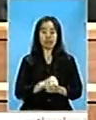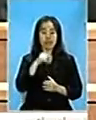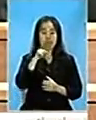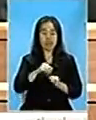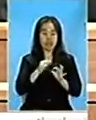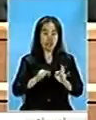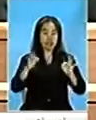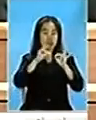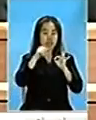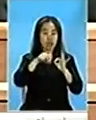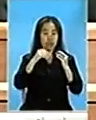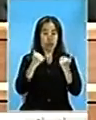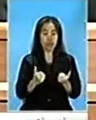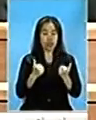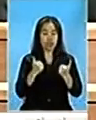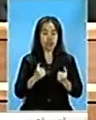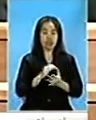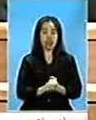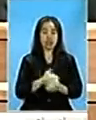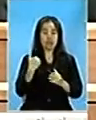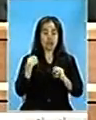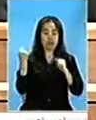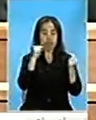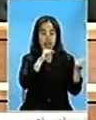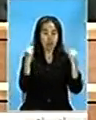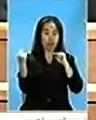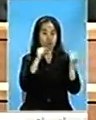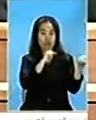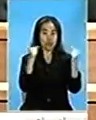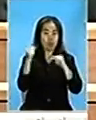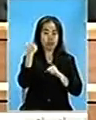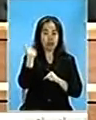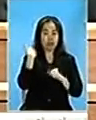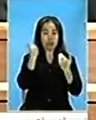เป็นเรื่องที่วันนี้ถกเถียงกันมากเหลือเกินท่านประธานครับ